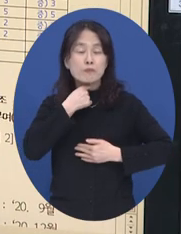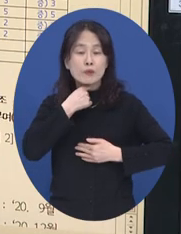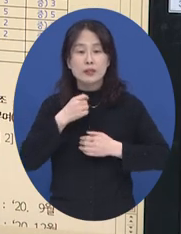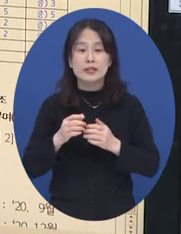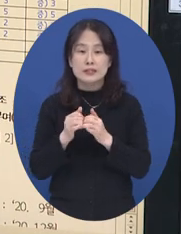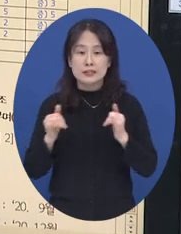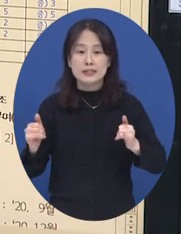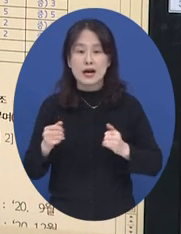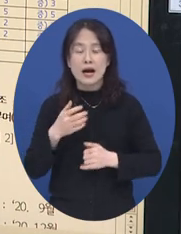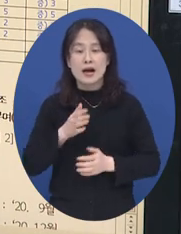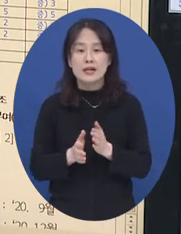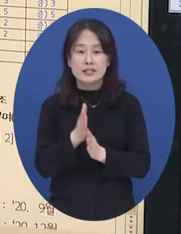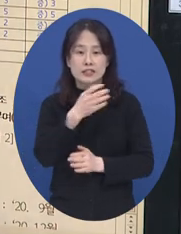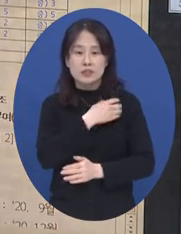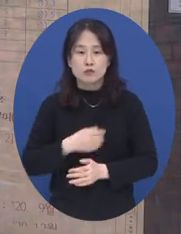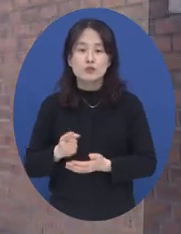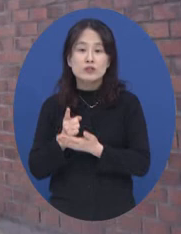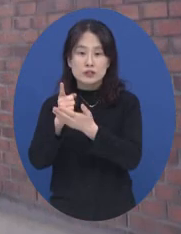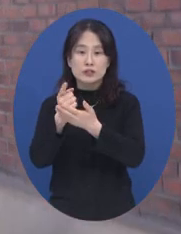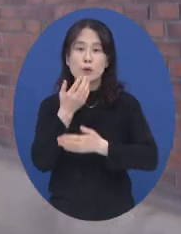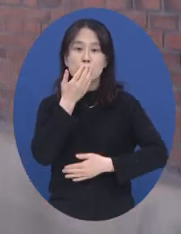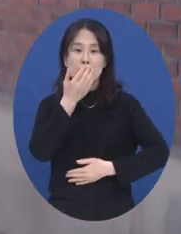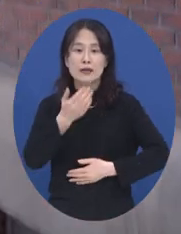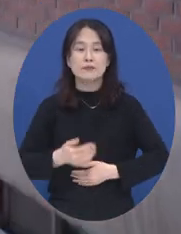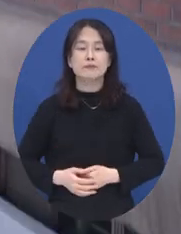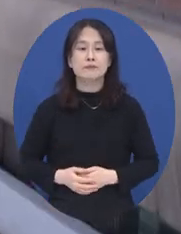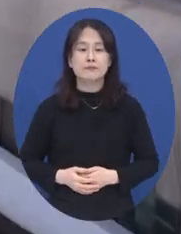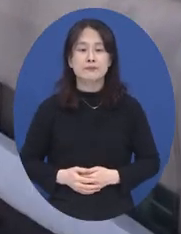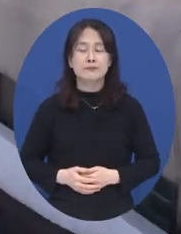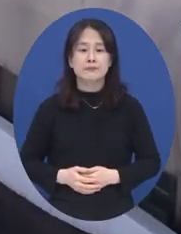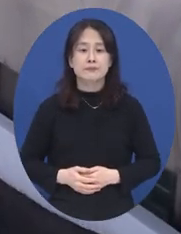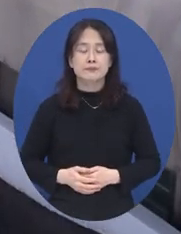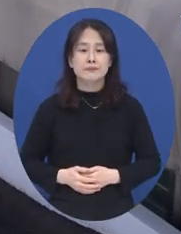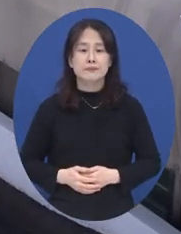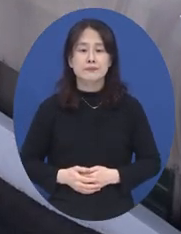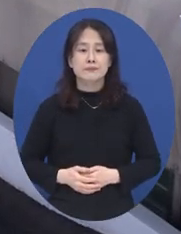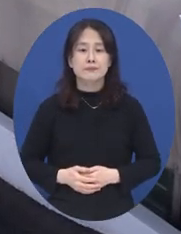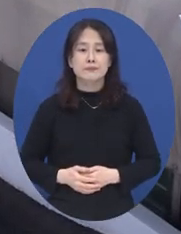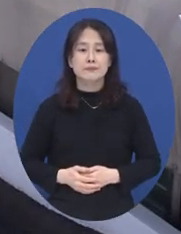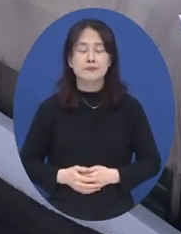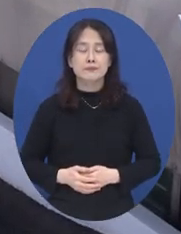수군을 통해 신청하면 됩니다 경기 gtv 구형 술입니다